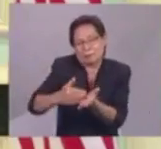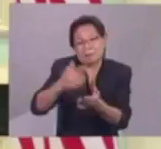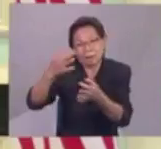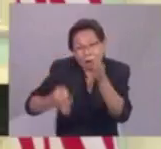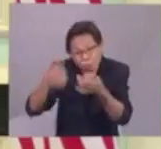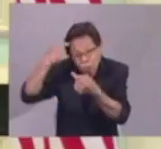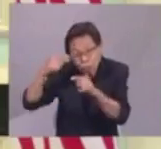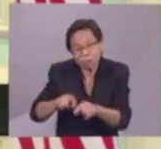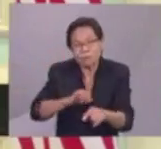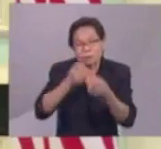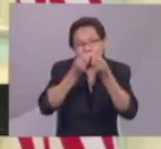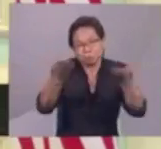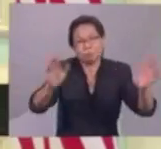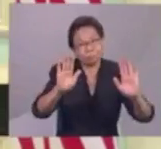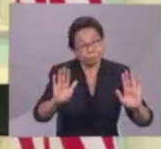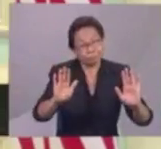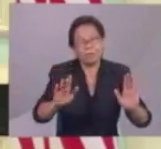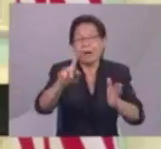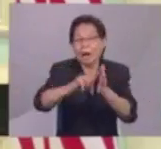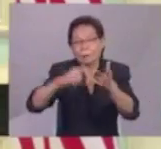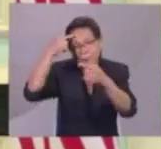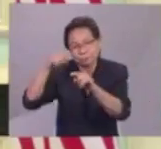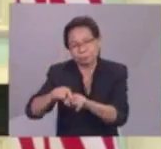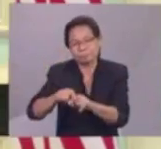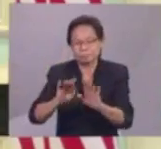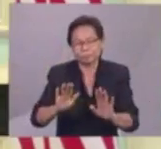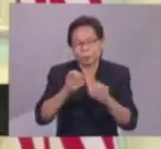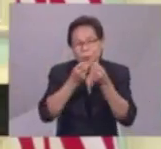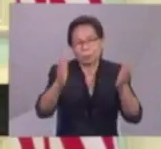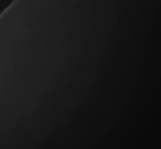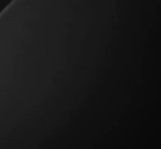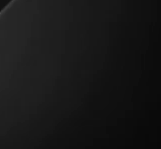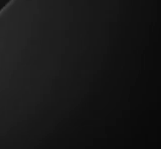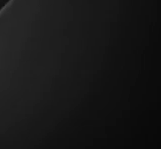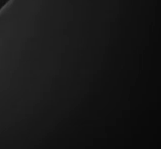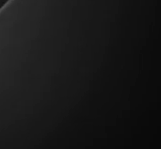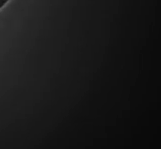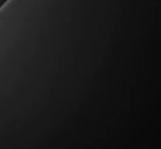saya akan umumkanlah apa benda persetujuan yang dicapai tersebut. Okey.